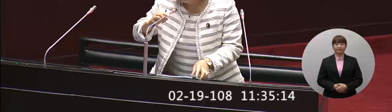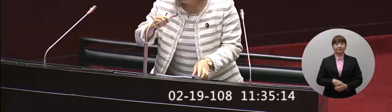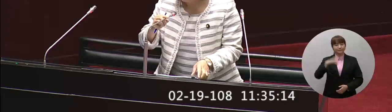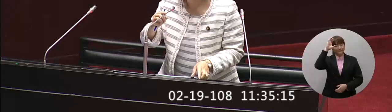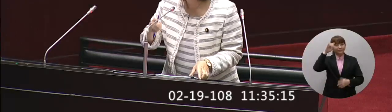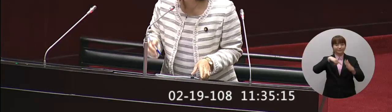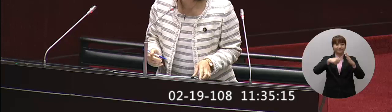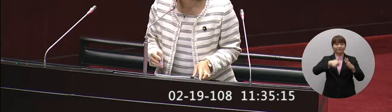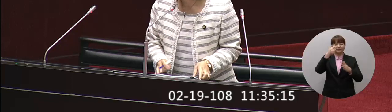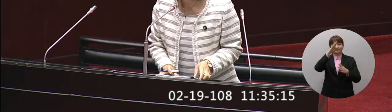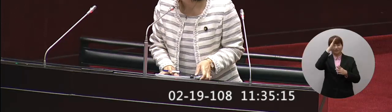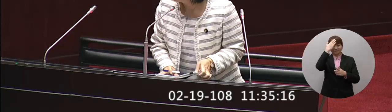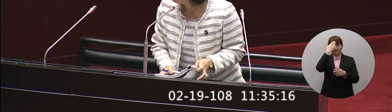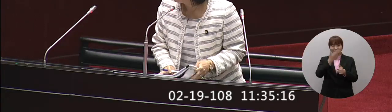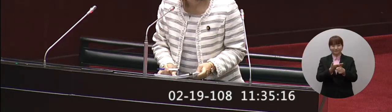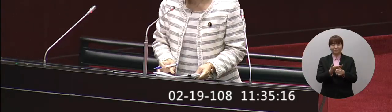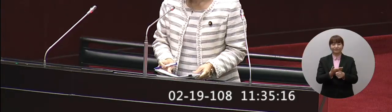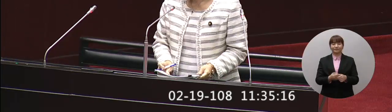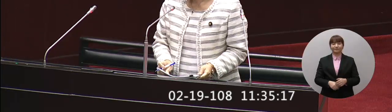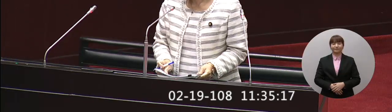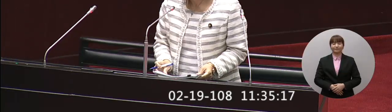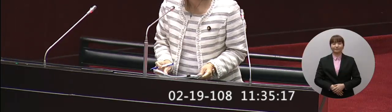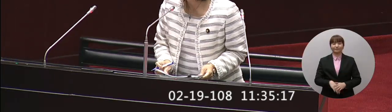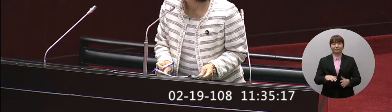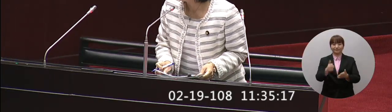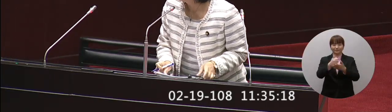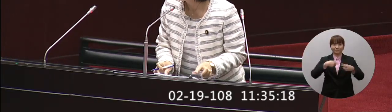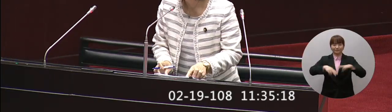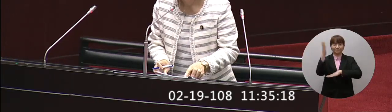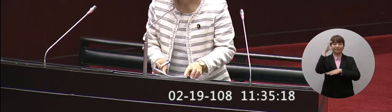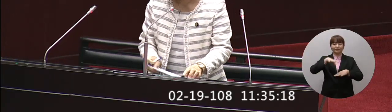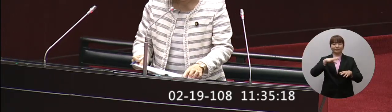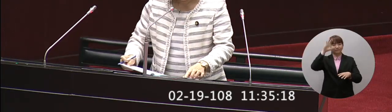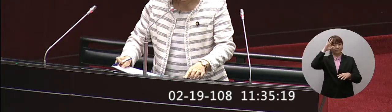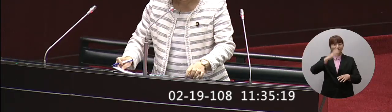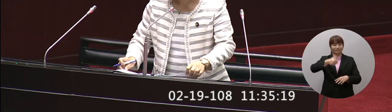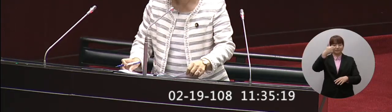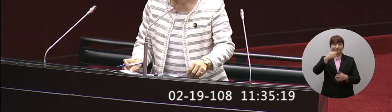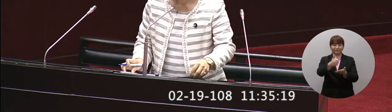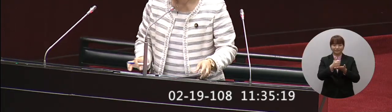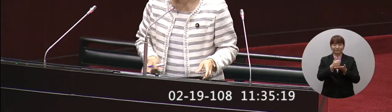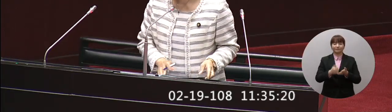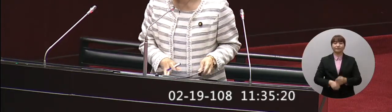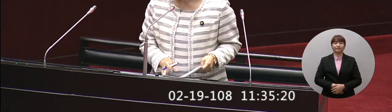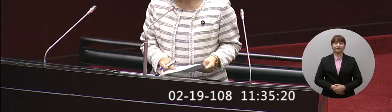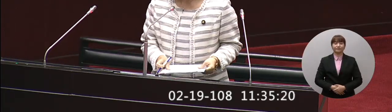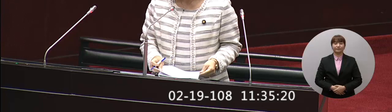苏院长，麻烦我们行政院苏院长， 请苏院长。